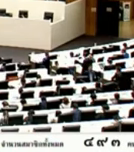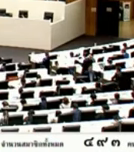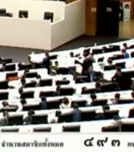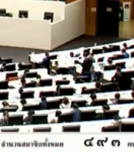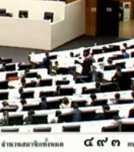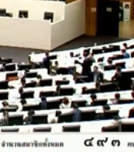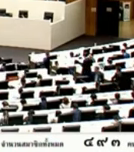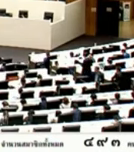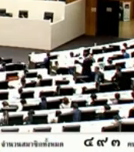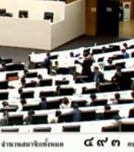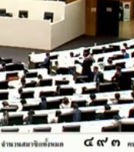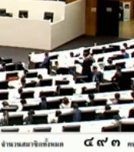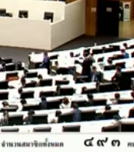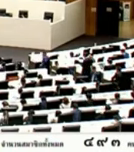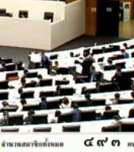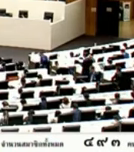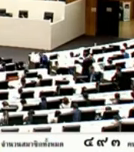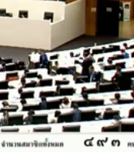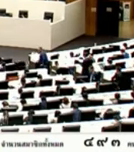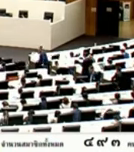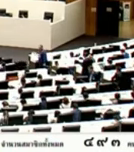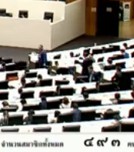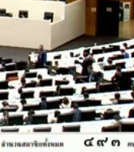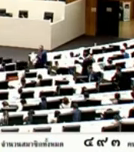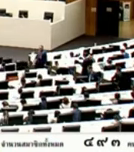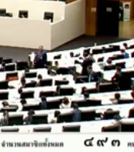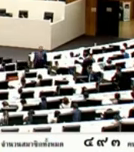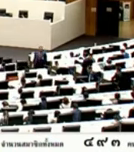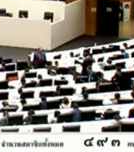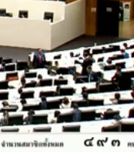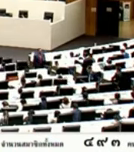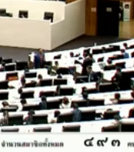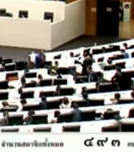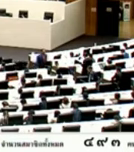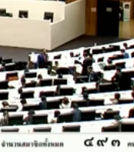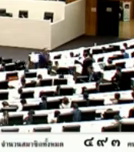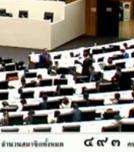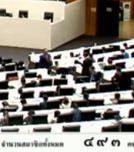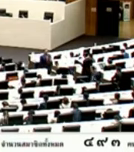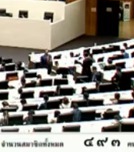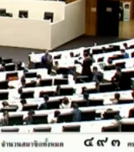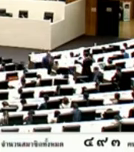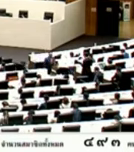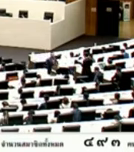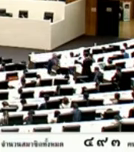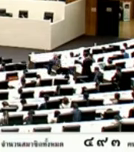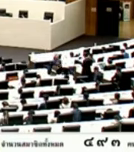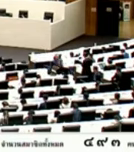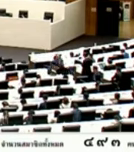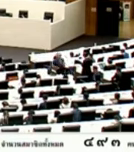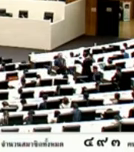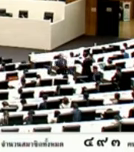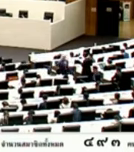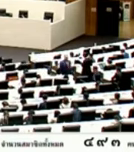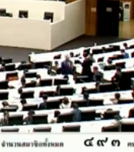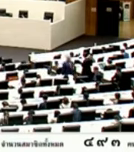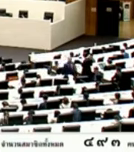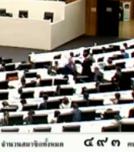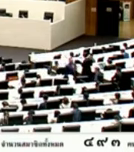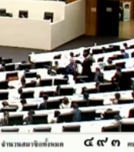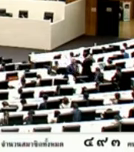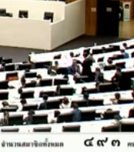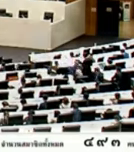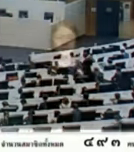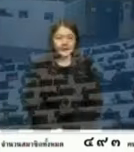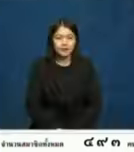มีท่านสมาชิกท่านใดยังไม่ได้ลงมตินะครับครับลง